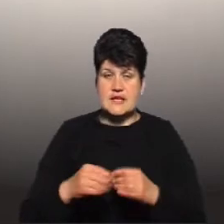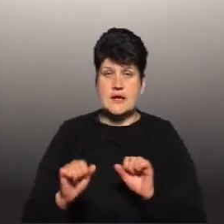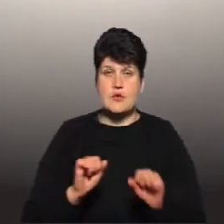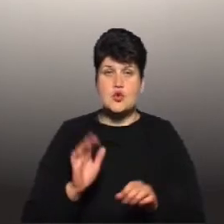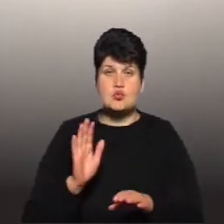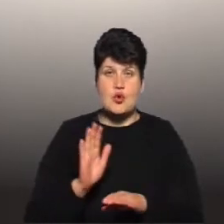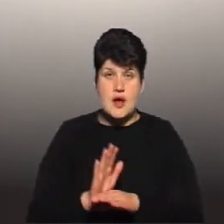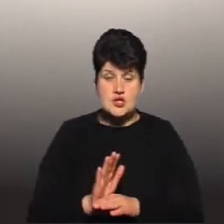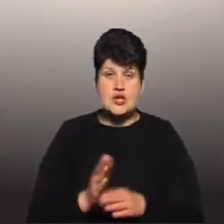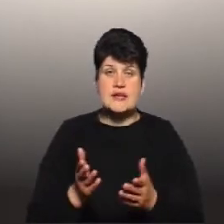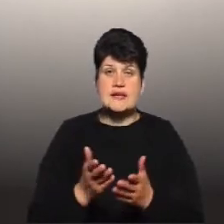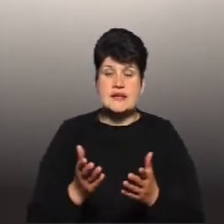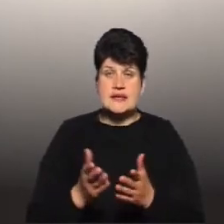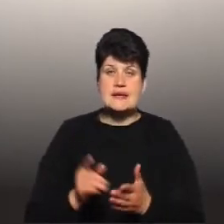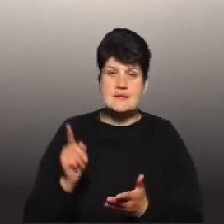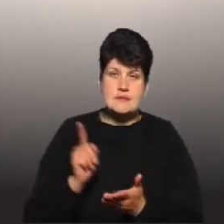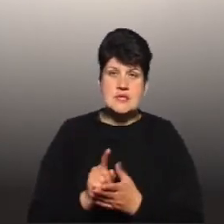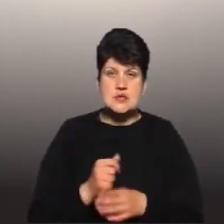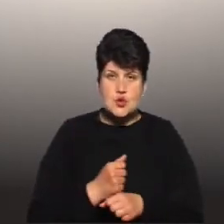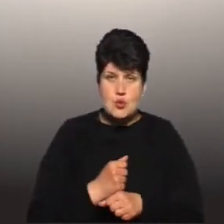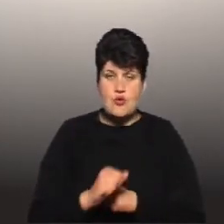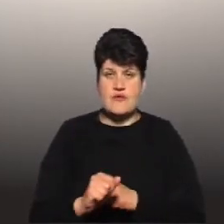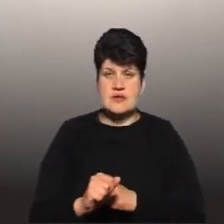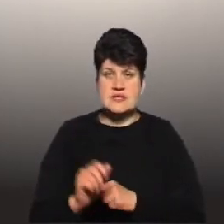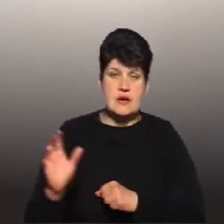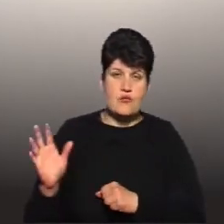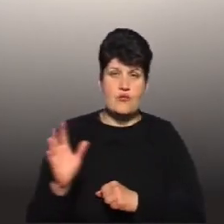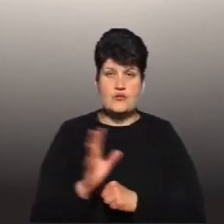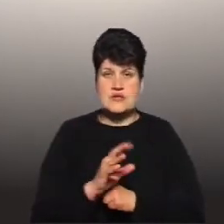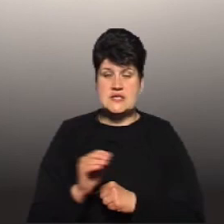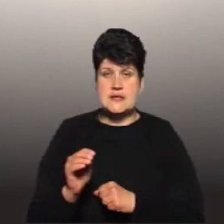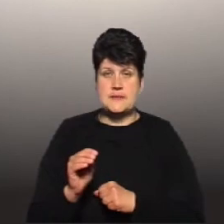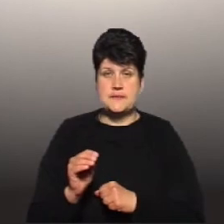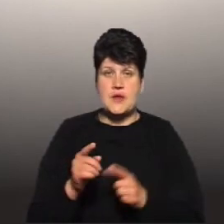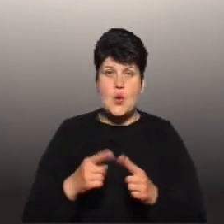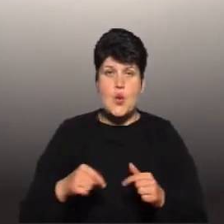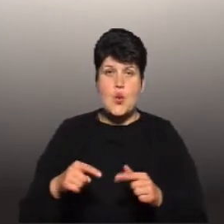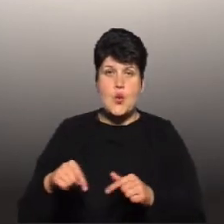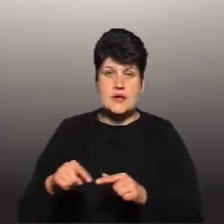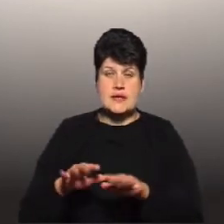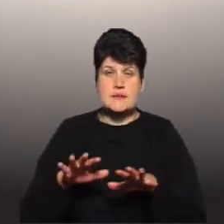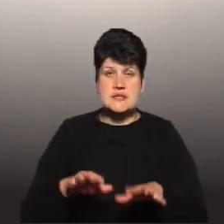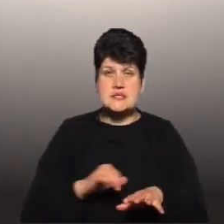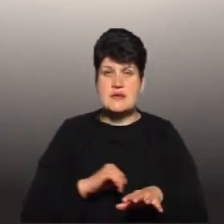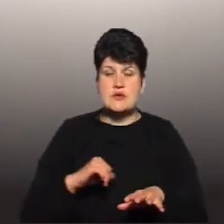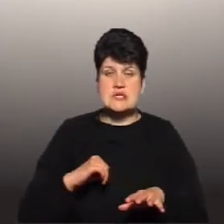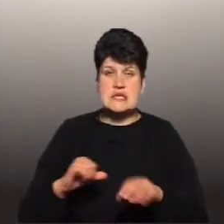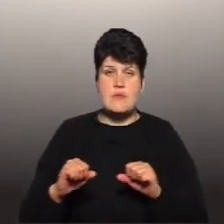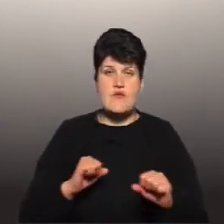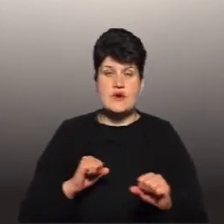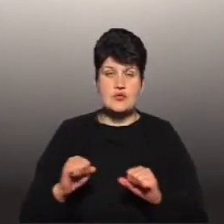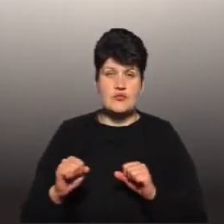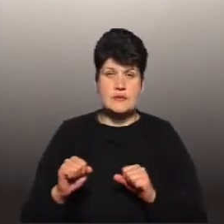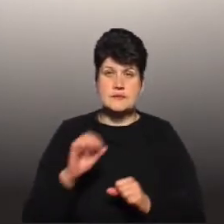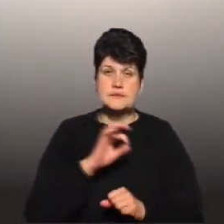яким зобов'язав всі органи місцевого самоврядування вжити